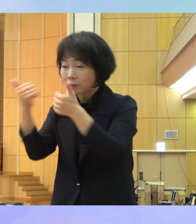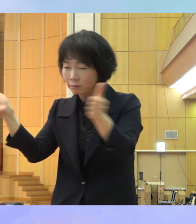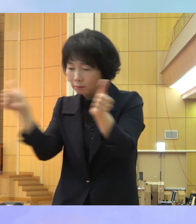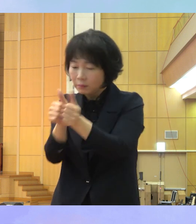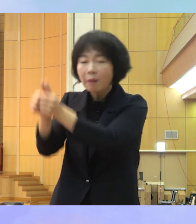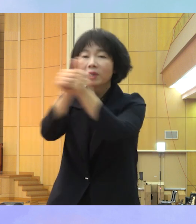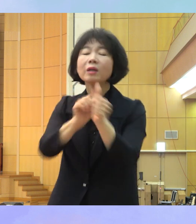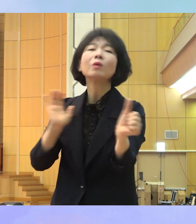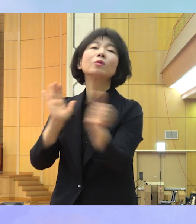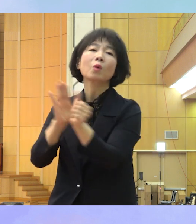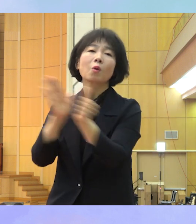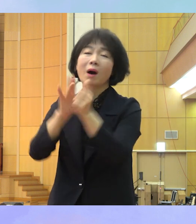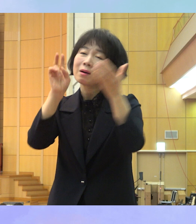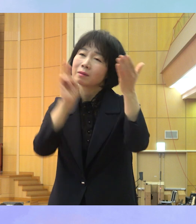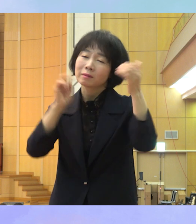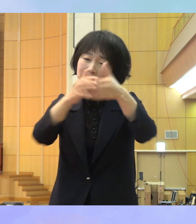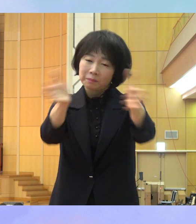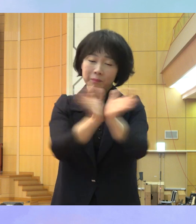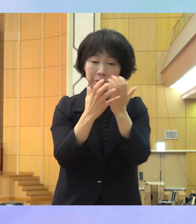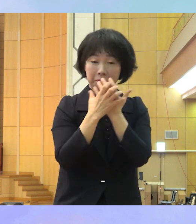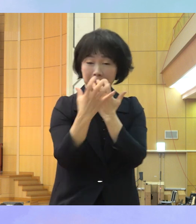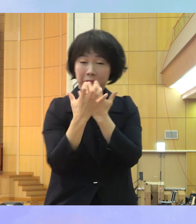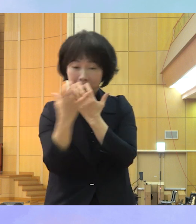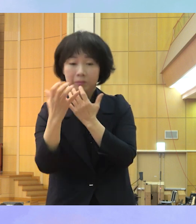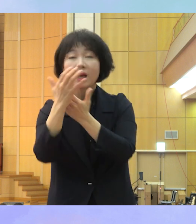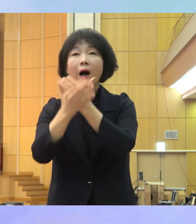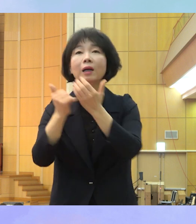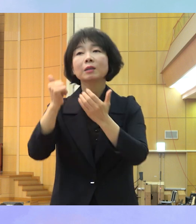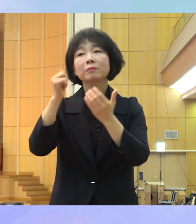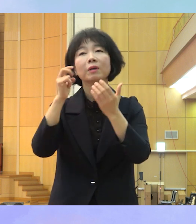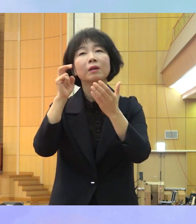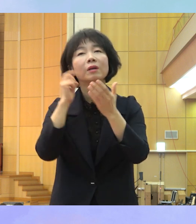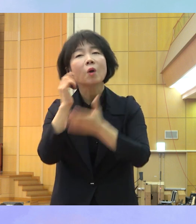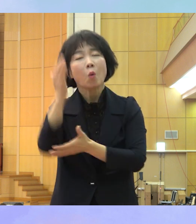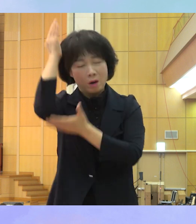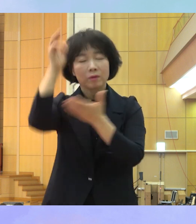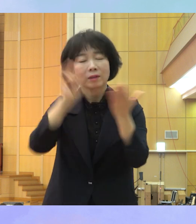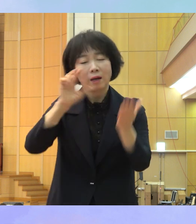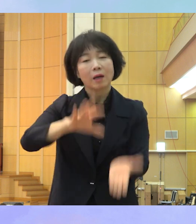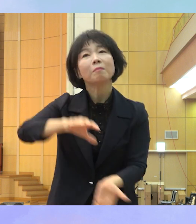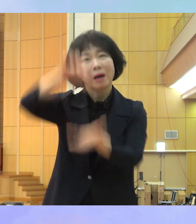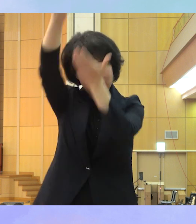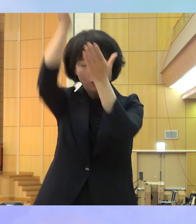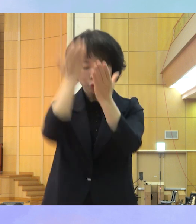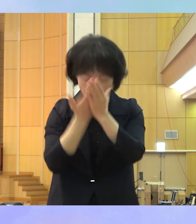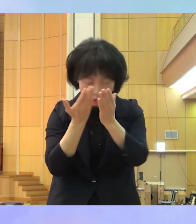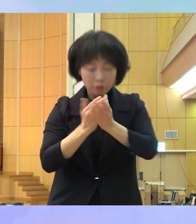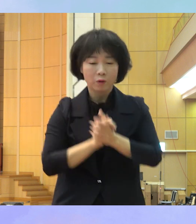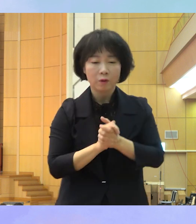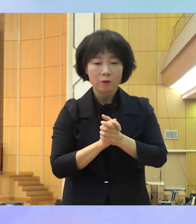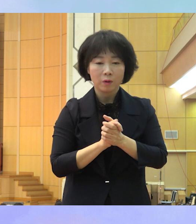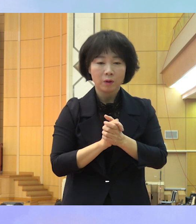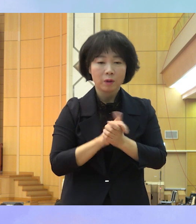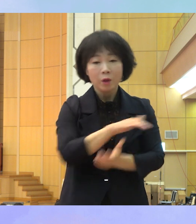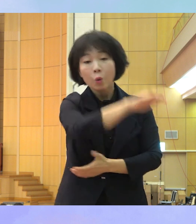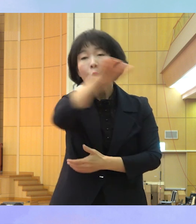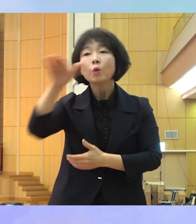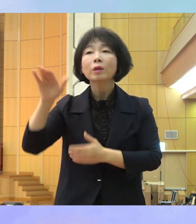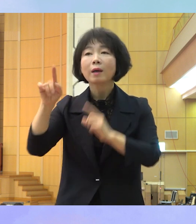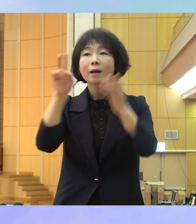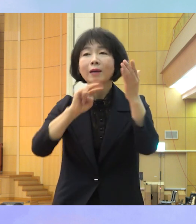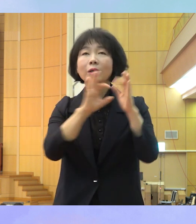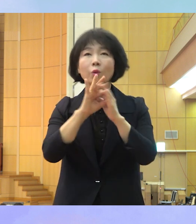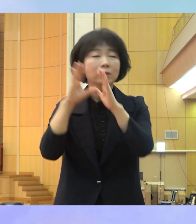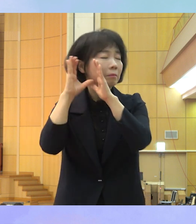함께하여 주시고 성가대에게도 하나님의 성호를 찬양할 때 하나님 영광 받아 주시고 우리들에게는